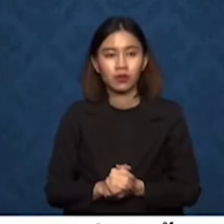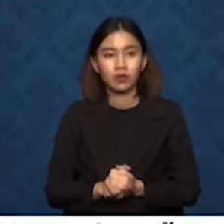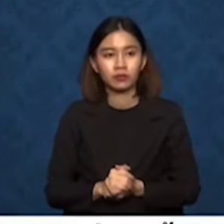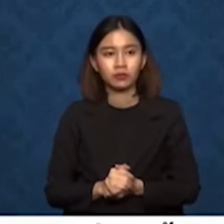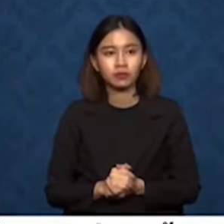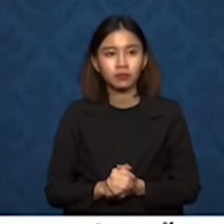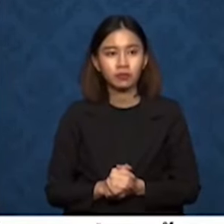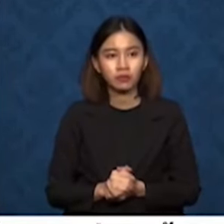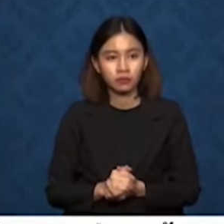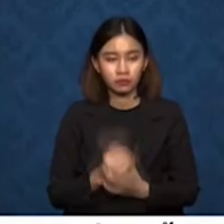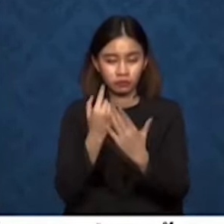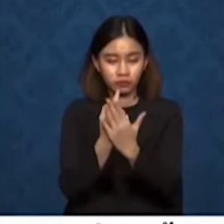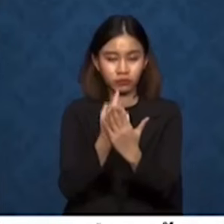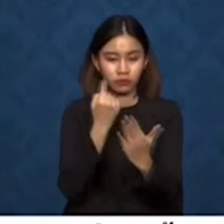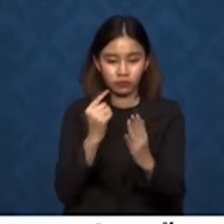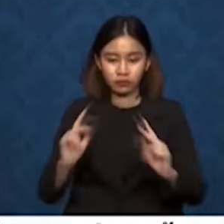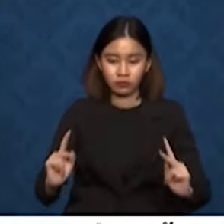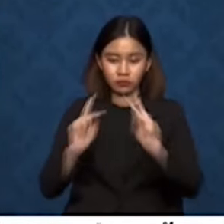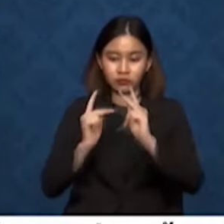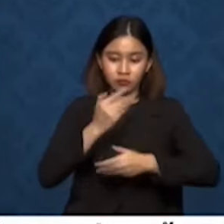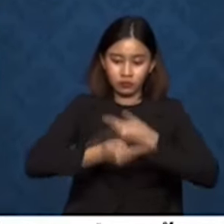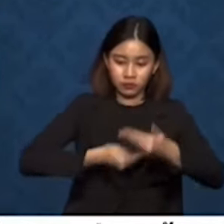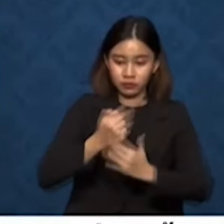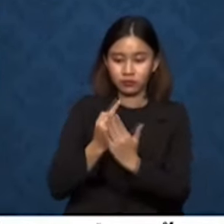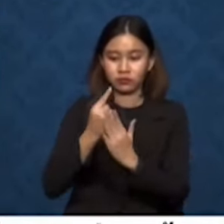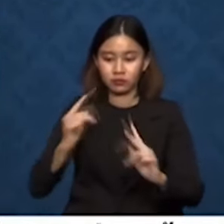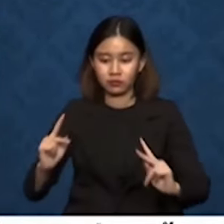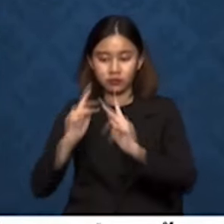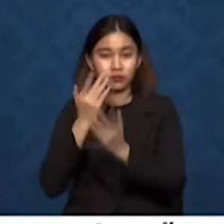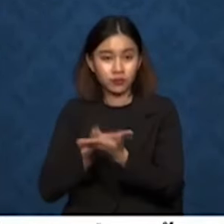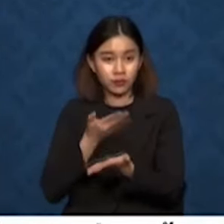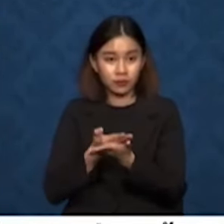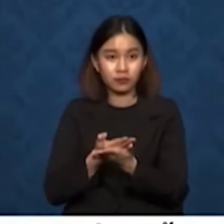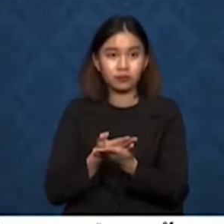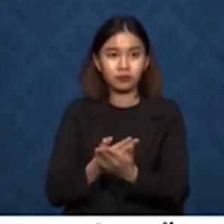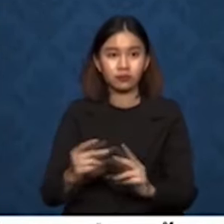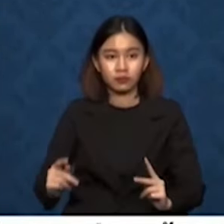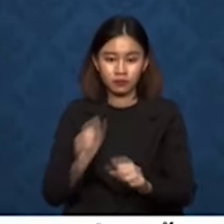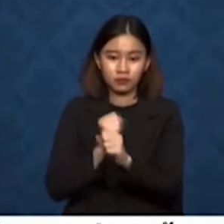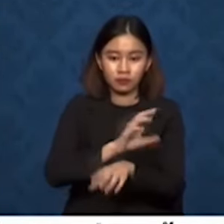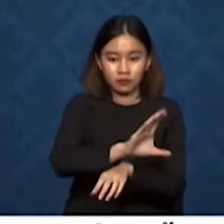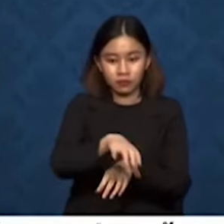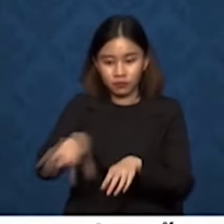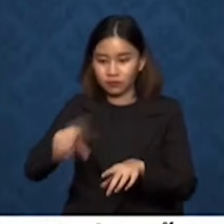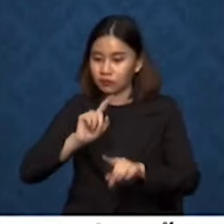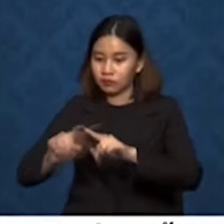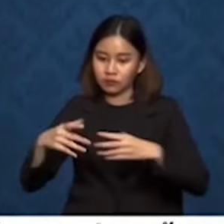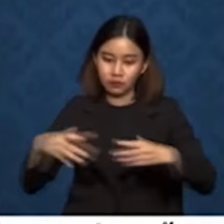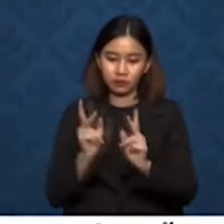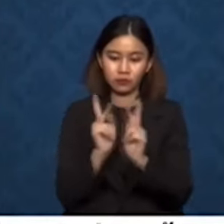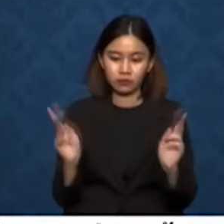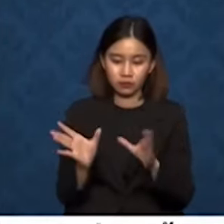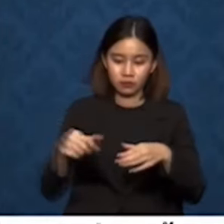เข้าผู้แทนจากกระทรวงพาณิชย์ผู้แทนจากกระทรวงการคลังผู้แทนจากส่วนหน่วยงานที่เกี่ยวข้องทั้งหมดเป็นคณะกรรมการ